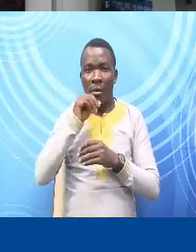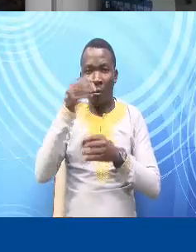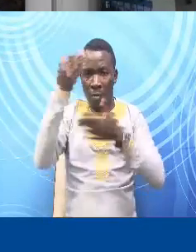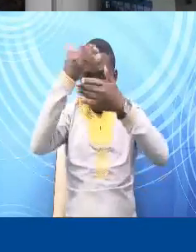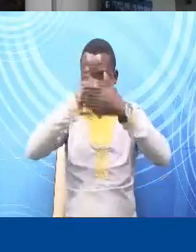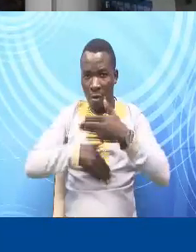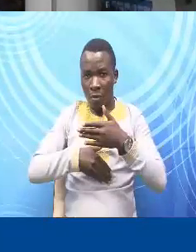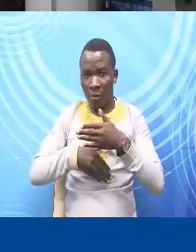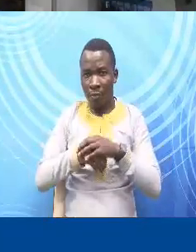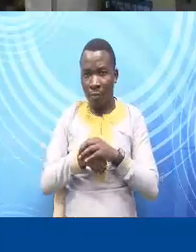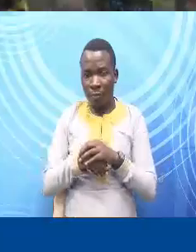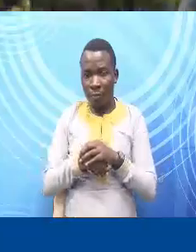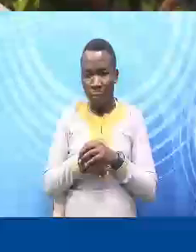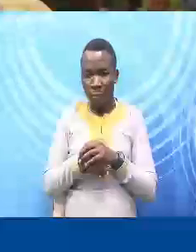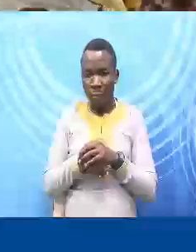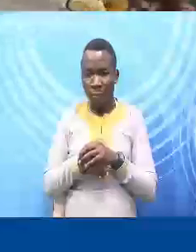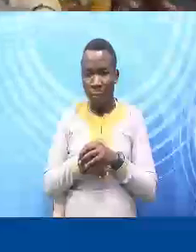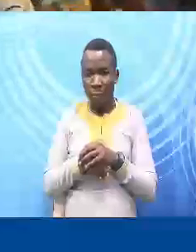Nirembera.